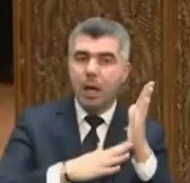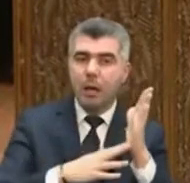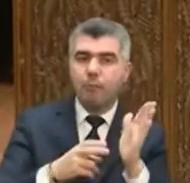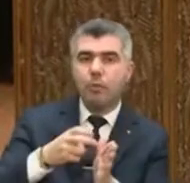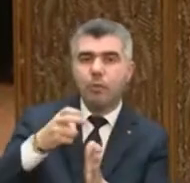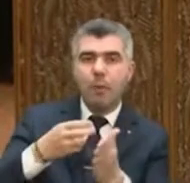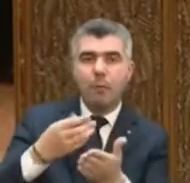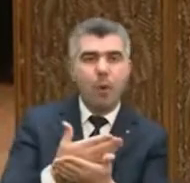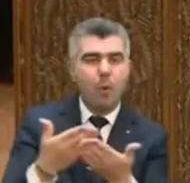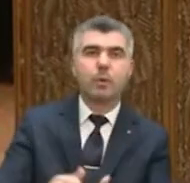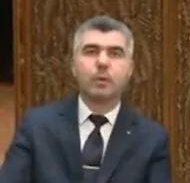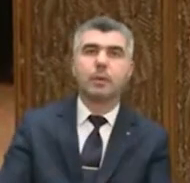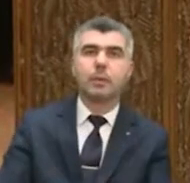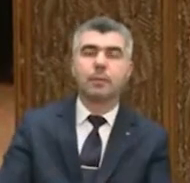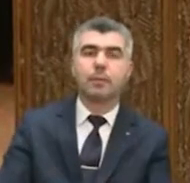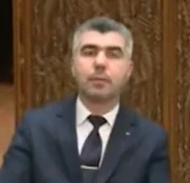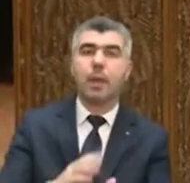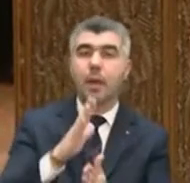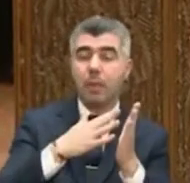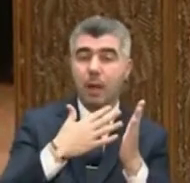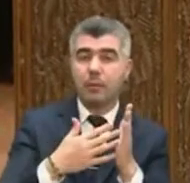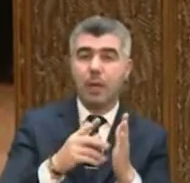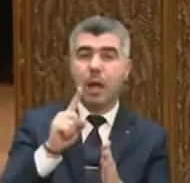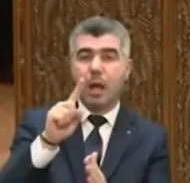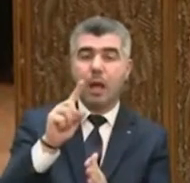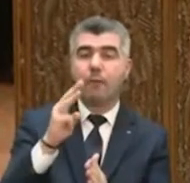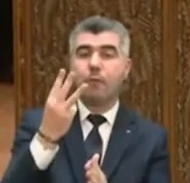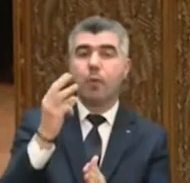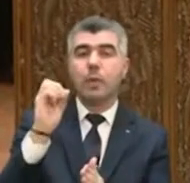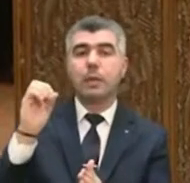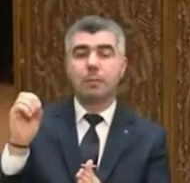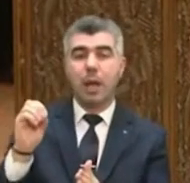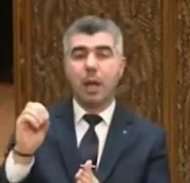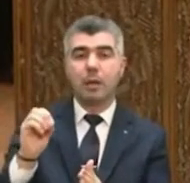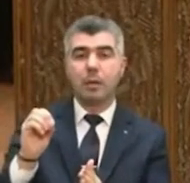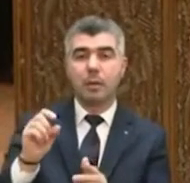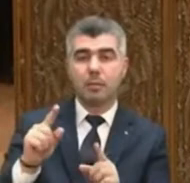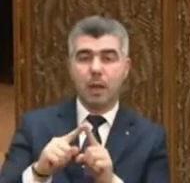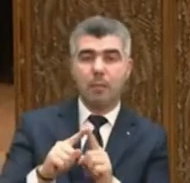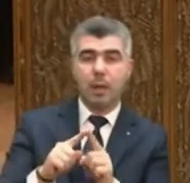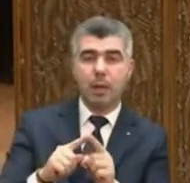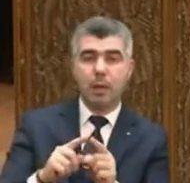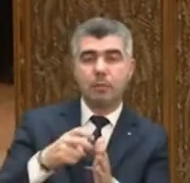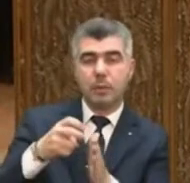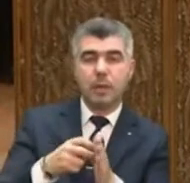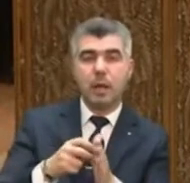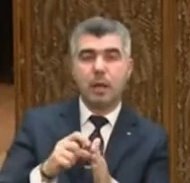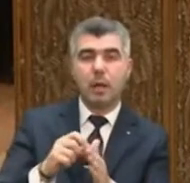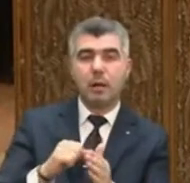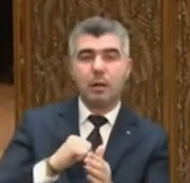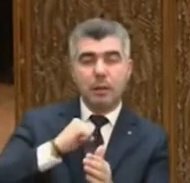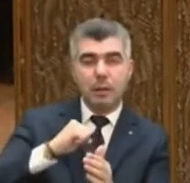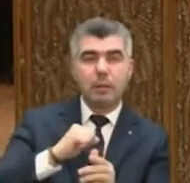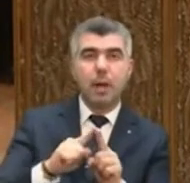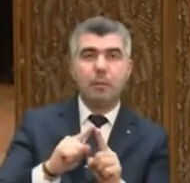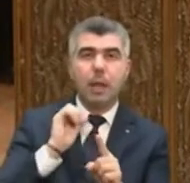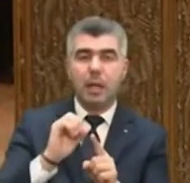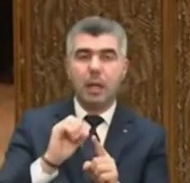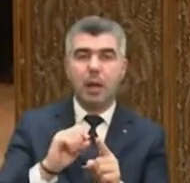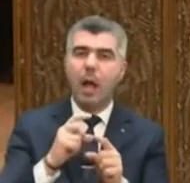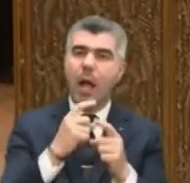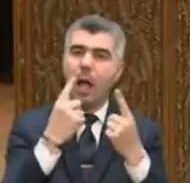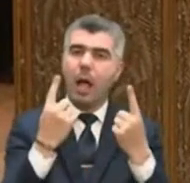السككيه. تيشمل هذا المخطط 1300 كيلومتر من الخطوط الجديده للسرعه الفائقه و 3800 من الخطوط